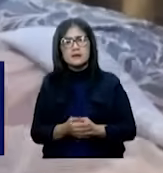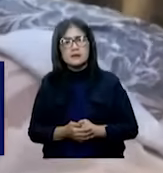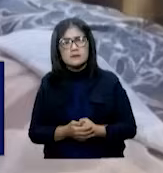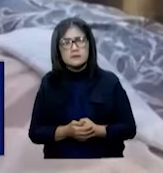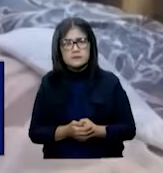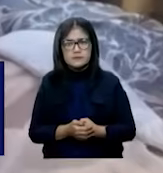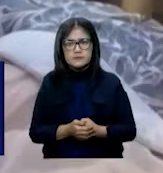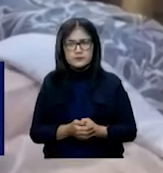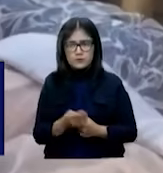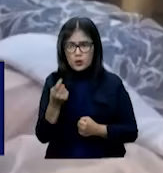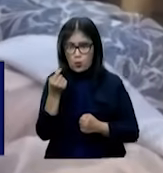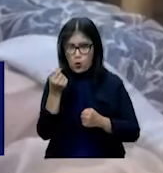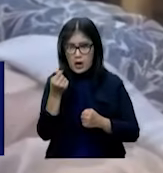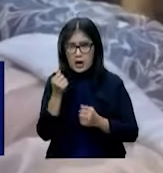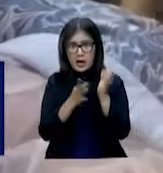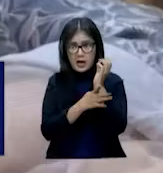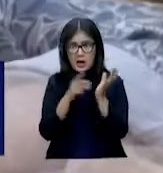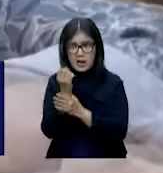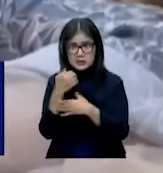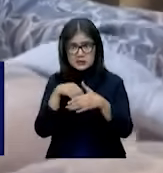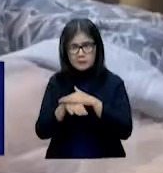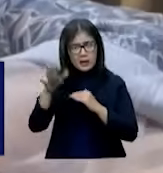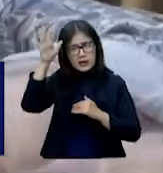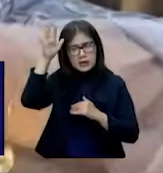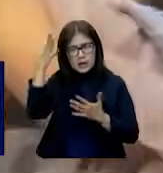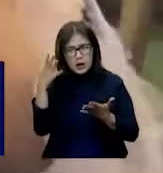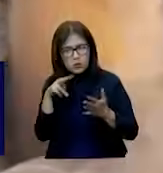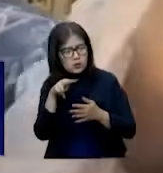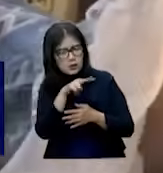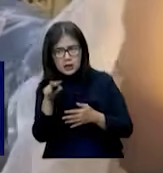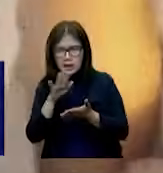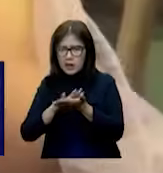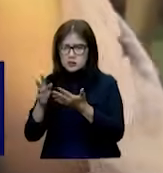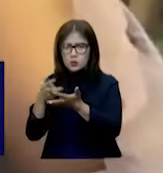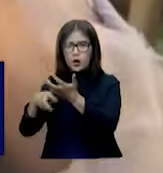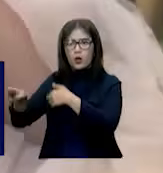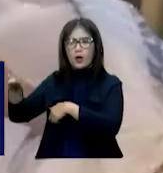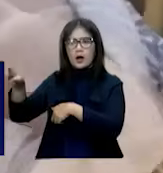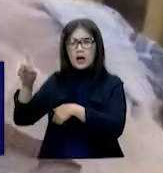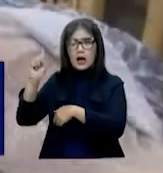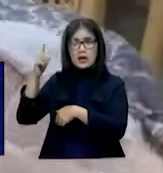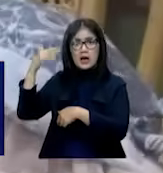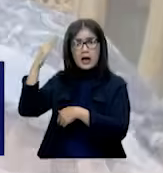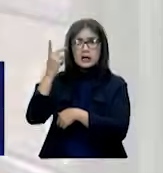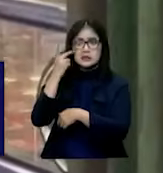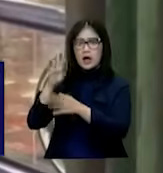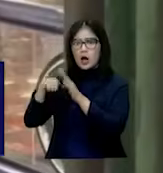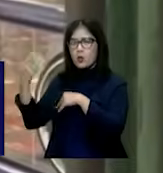emas itu, kita tadi emang lah tahu, adik ini langsung keluar, kakak yang jago di luar langsung nge-gap